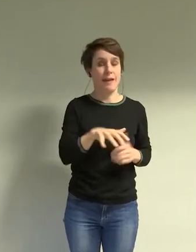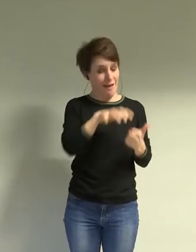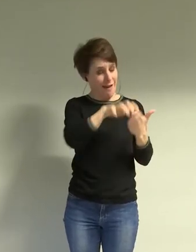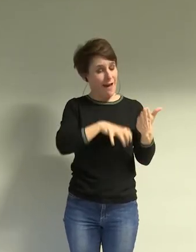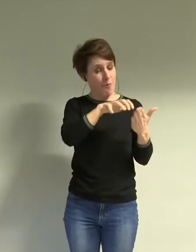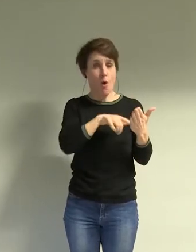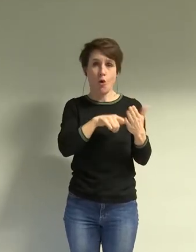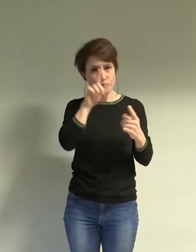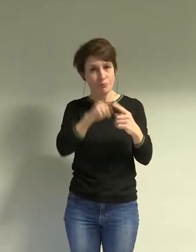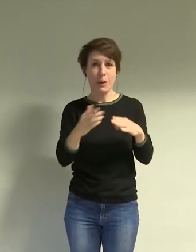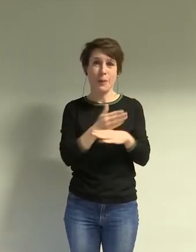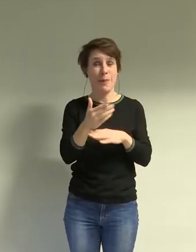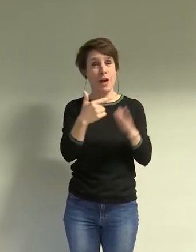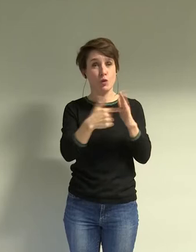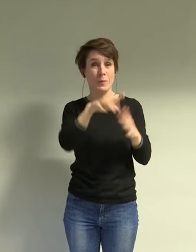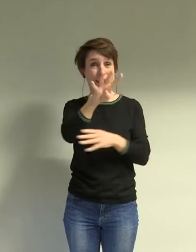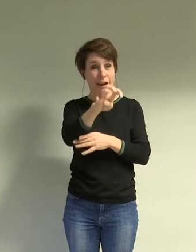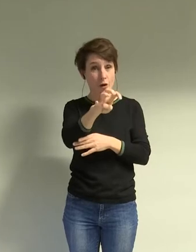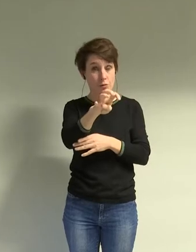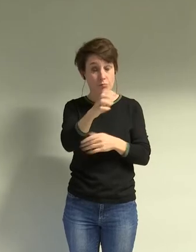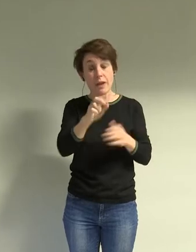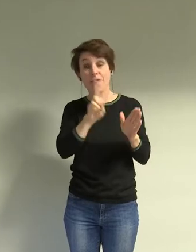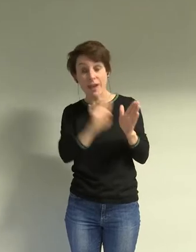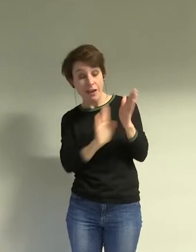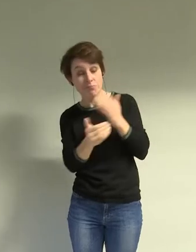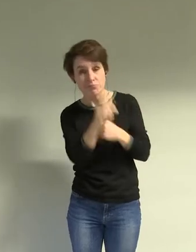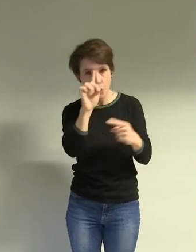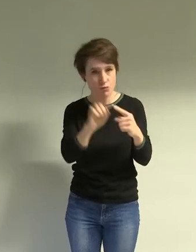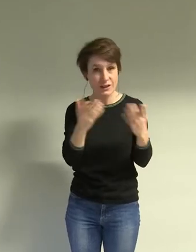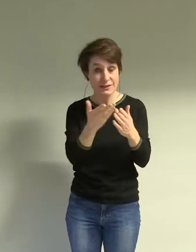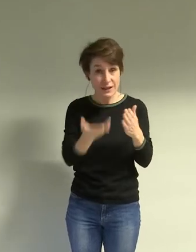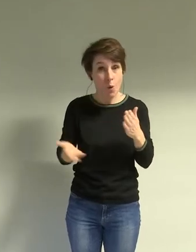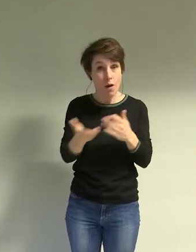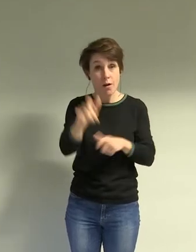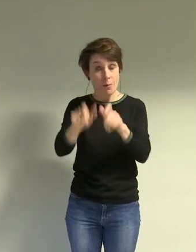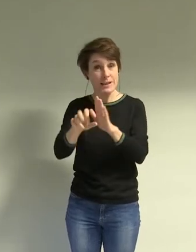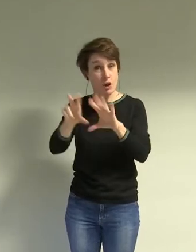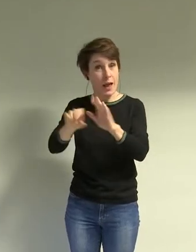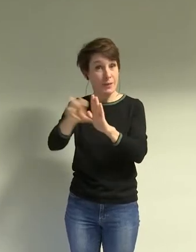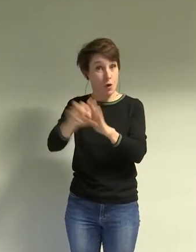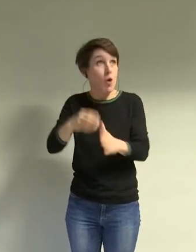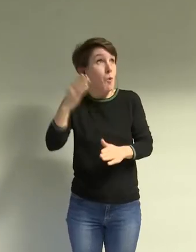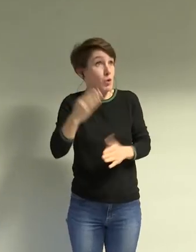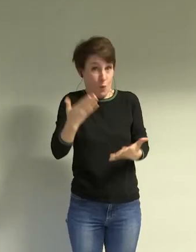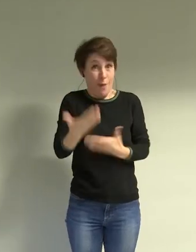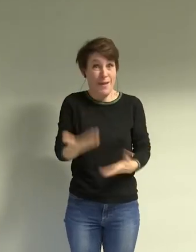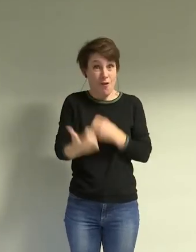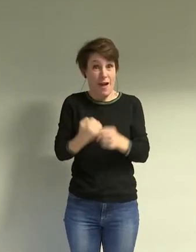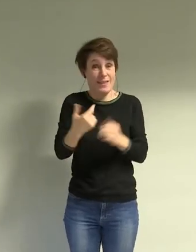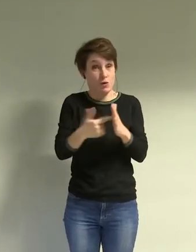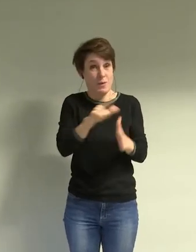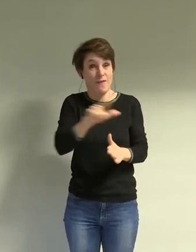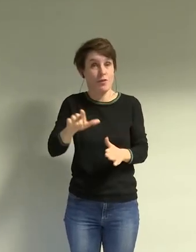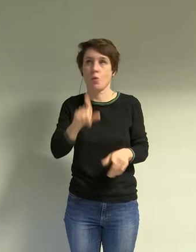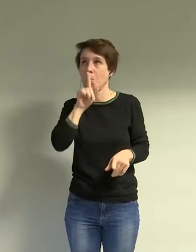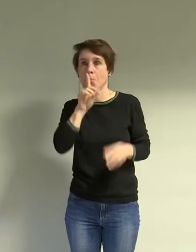d'aquin seul objet ne pas répondre aux attentes aux besoins des grenoblois de 2022 il est un habillage pour ne pas remplir les devoirs